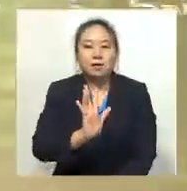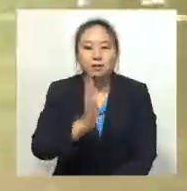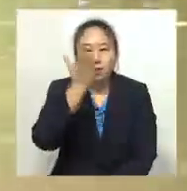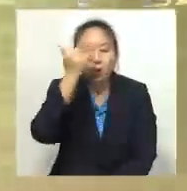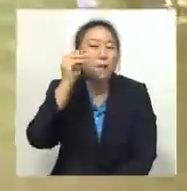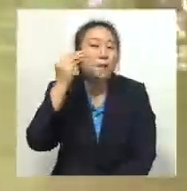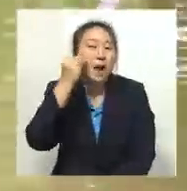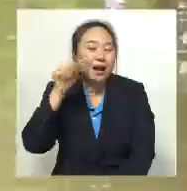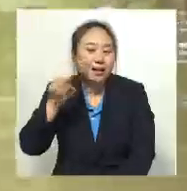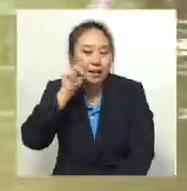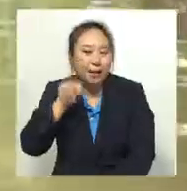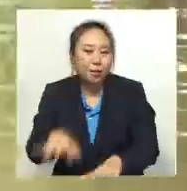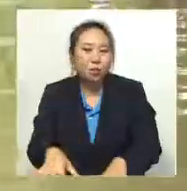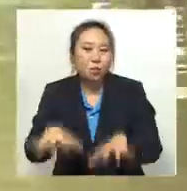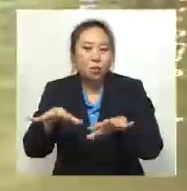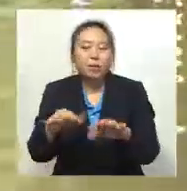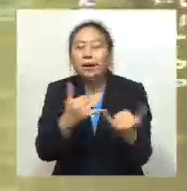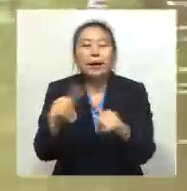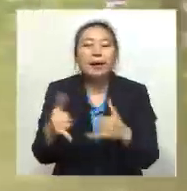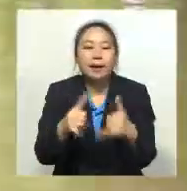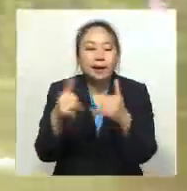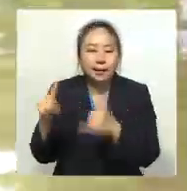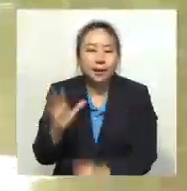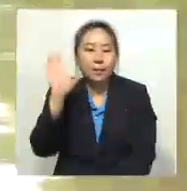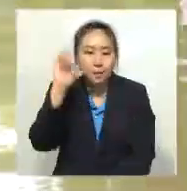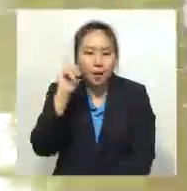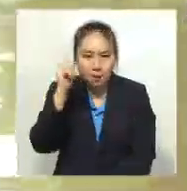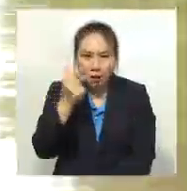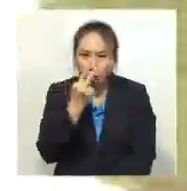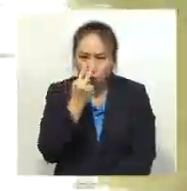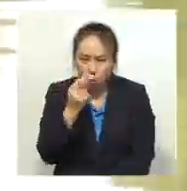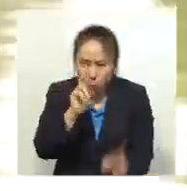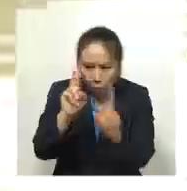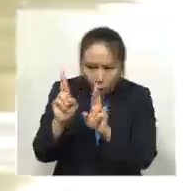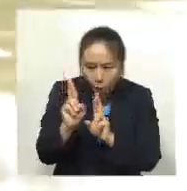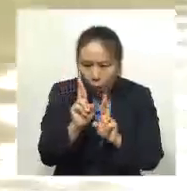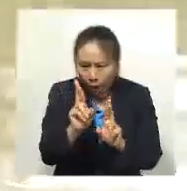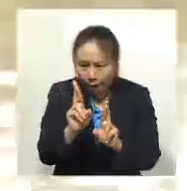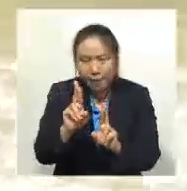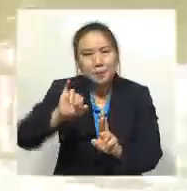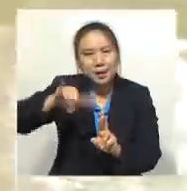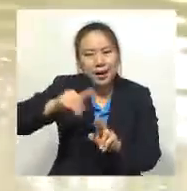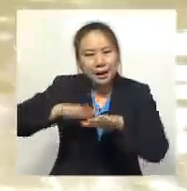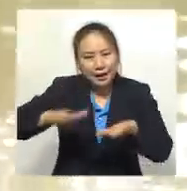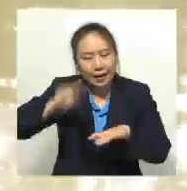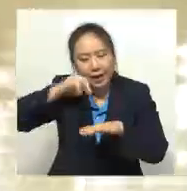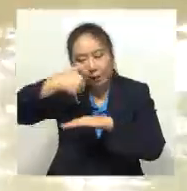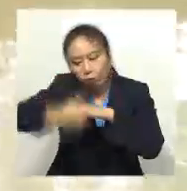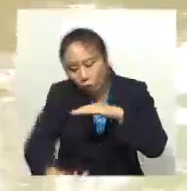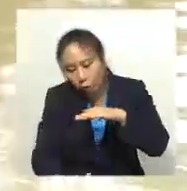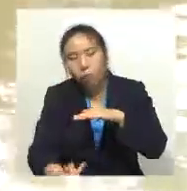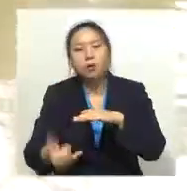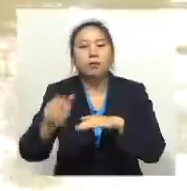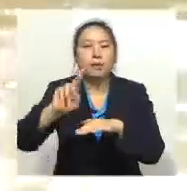บ้านน้ำท่วมนั่นเองนะคะก็เล่นน้ำแบบนี้ค่ะผู้ปกครองต้องคอยระวังในเรื่องของเด็กอาจจะตกน้ำและพัดต